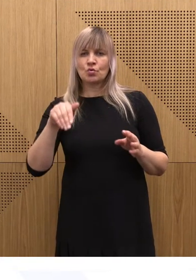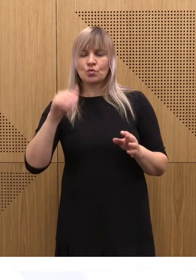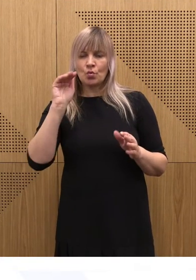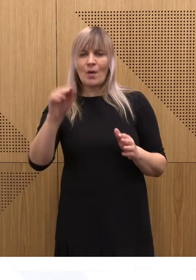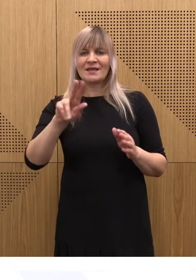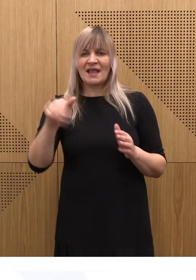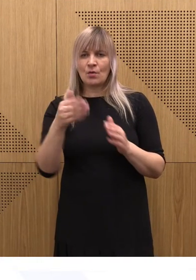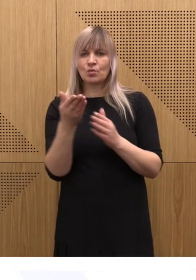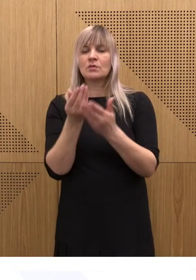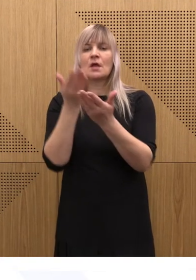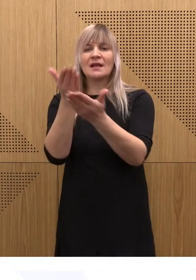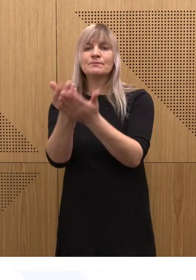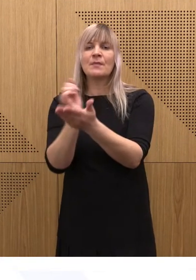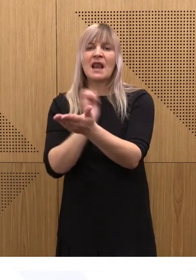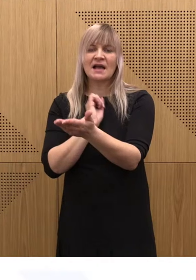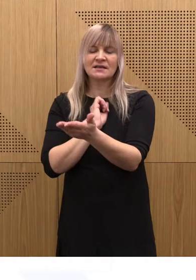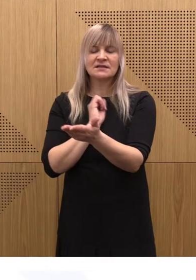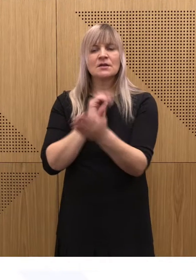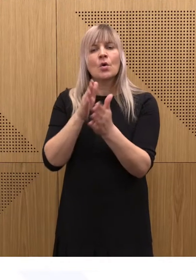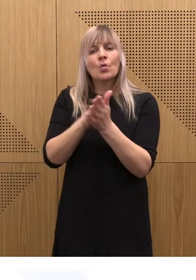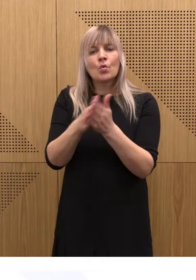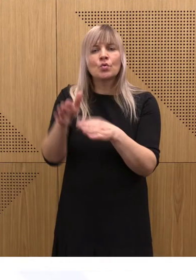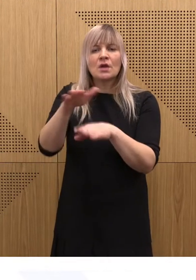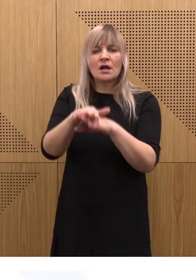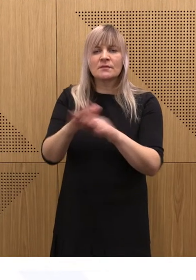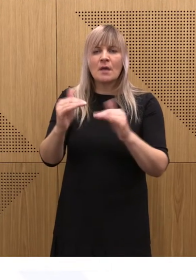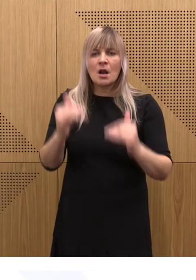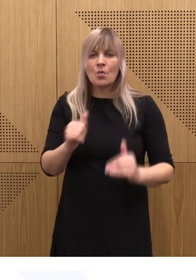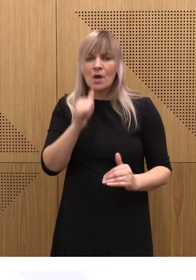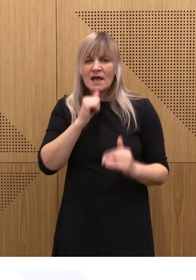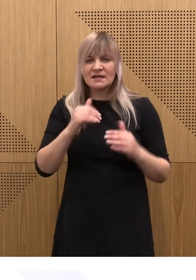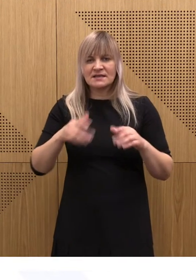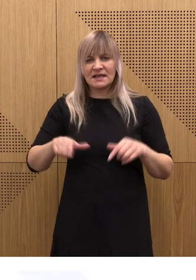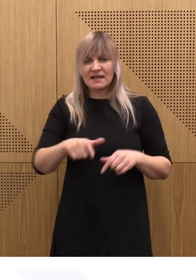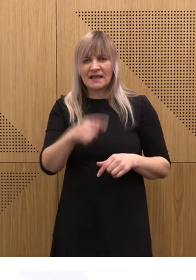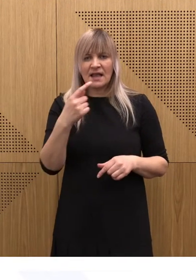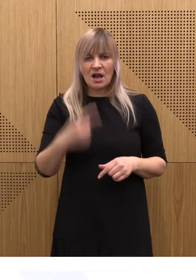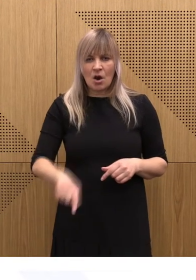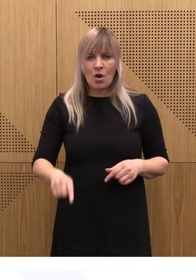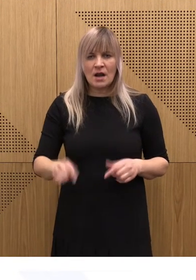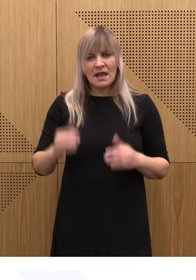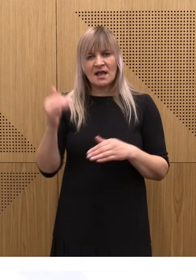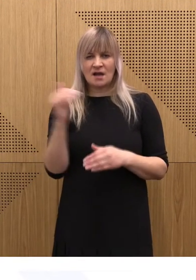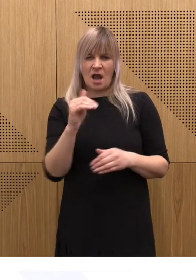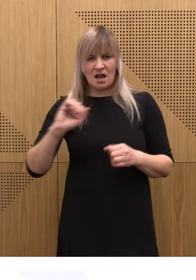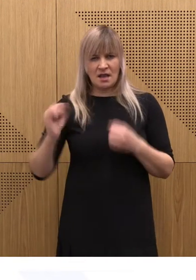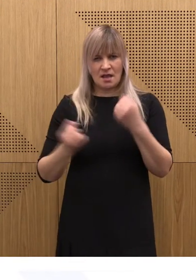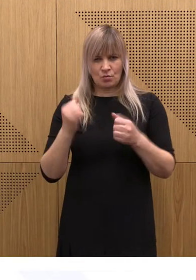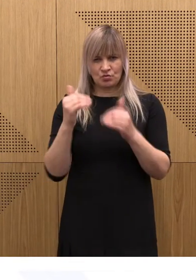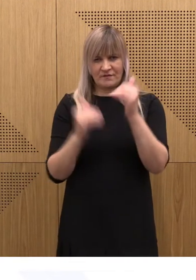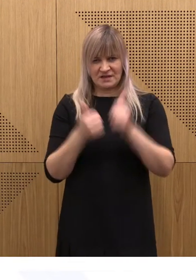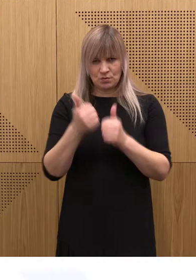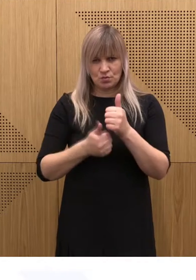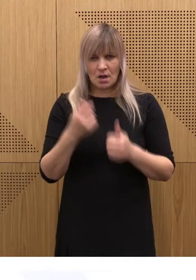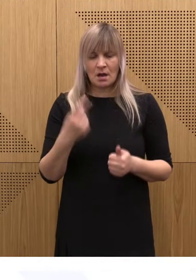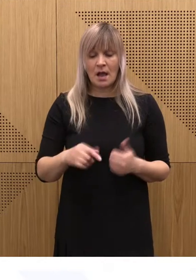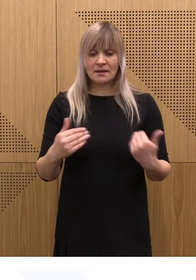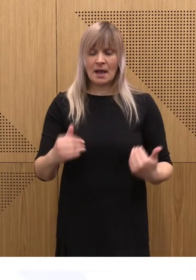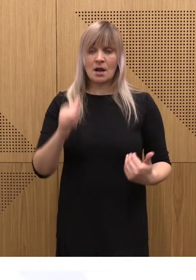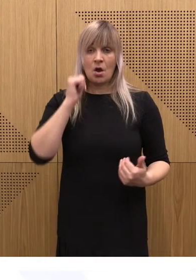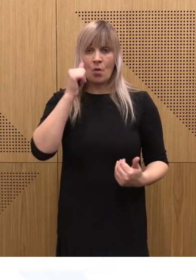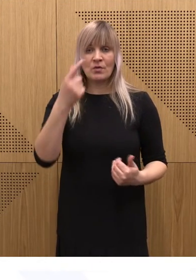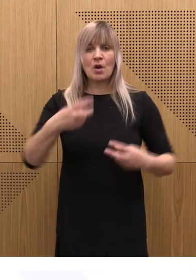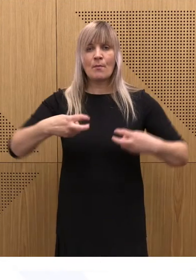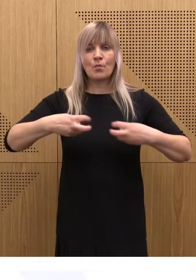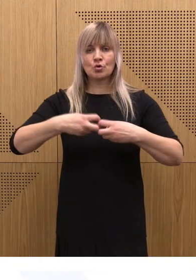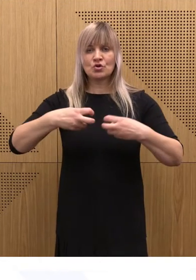kulude katmised, mis on siis seotud Lõuna-Eesti teedel toimunud ERC ralliga. Nüüd täna homme toimub